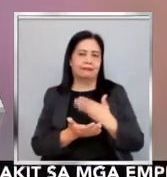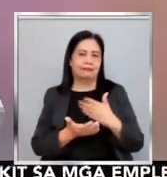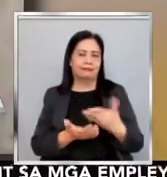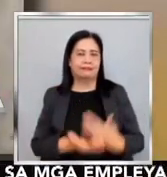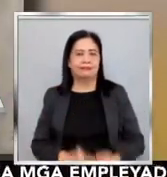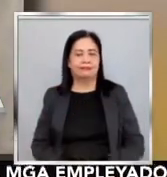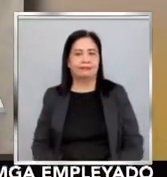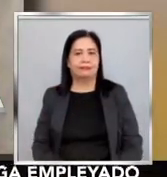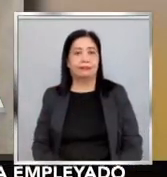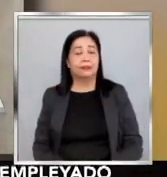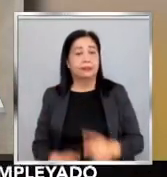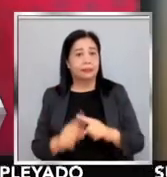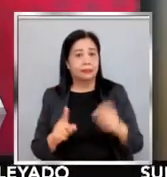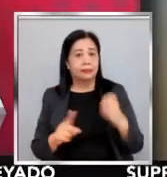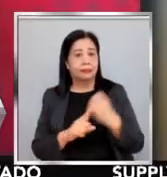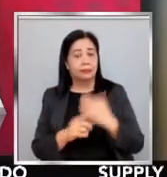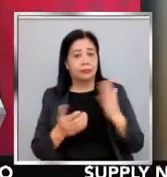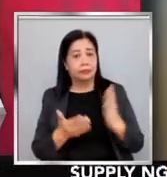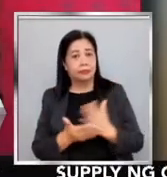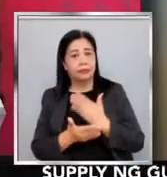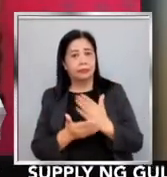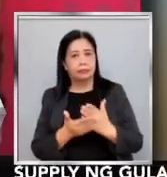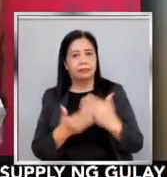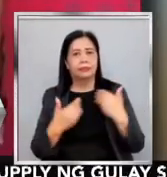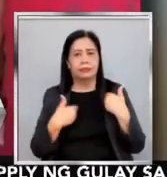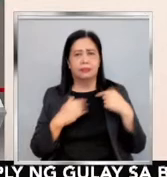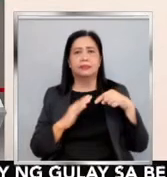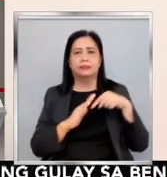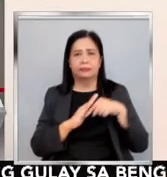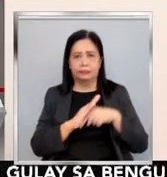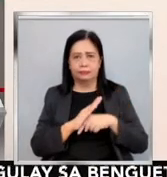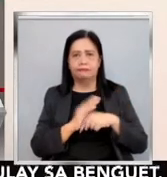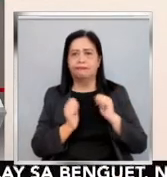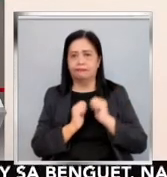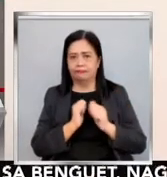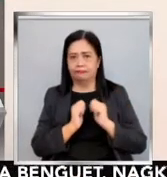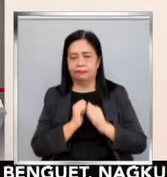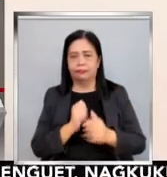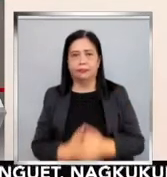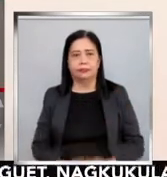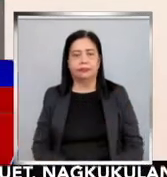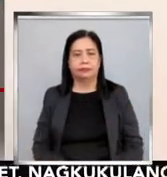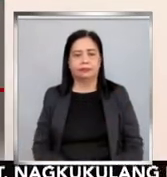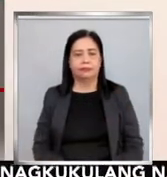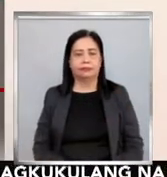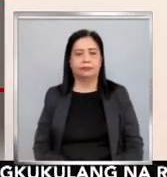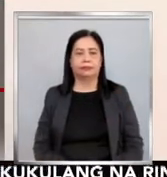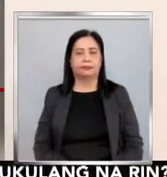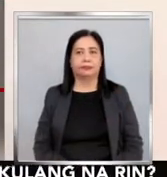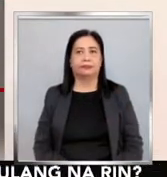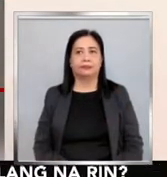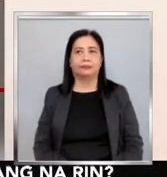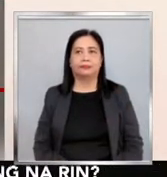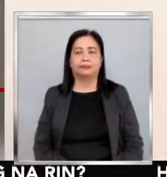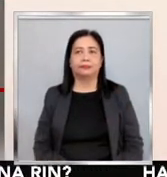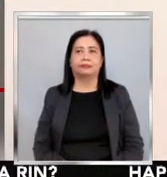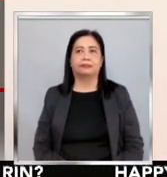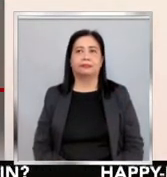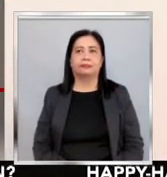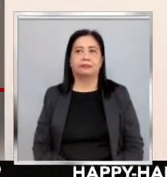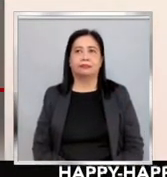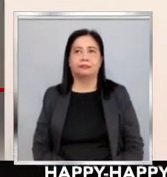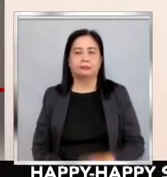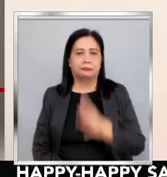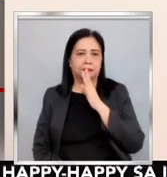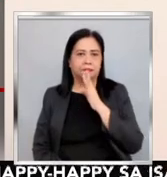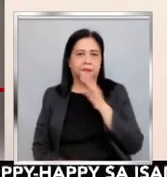Pero ang bawat awit ni Albert may malalim palang hugot. Toyo na ako dito sa higon. Para ako matangan akong papa